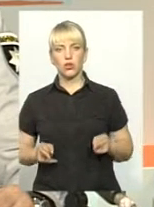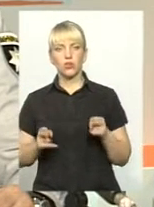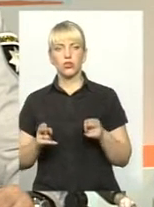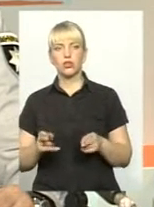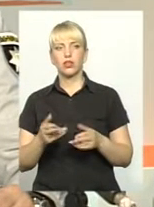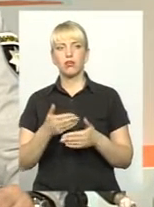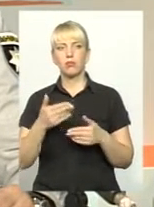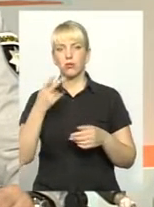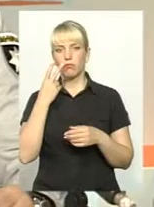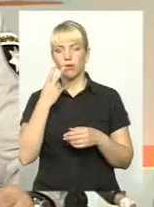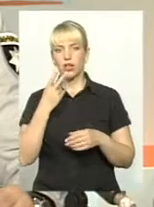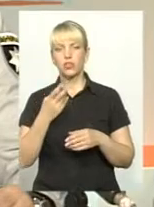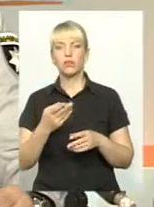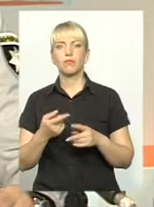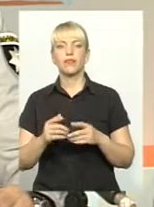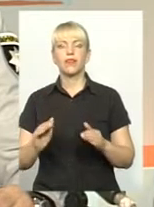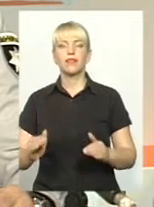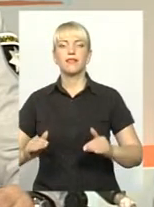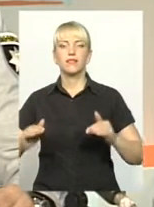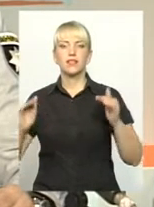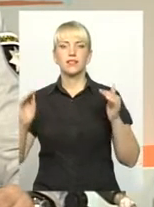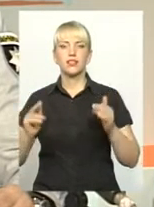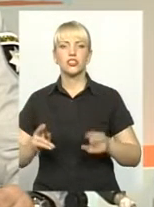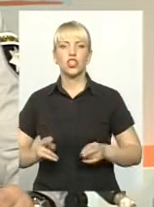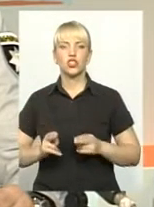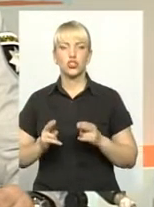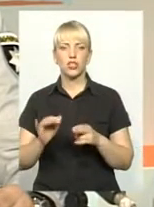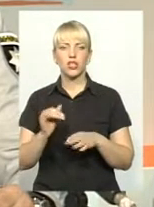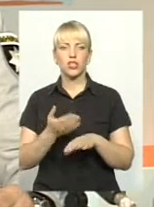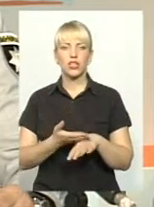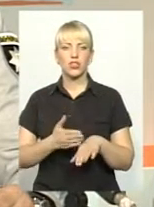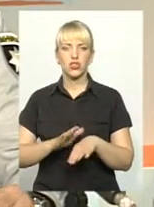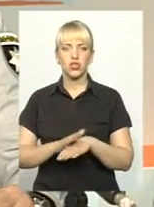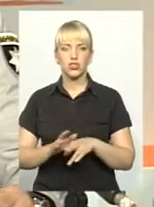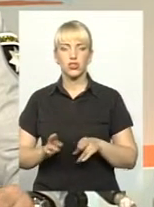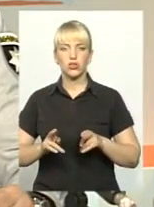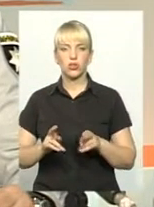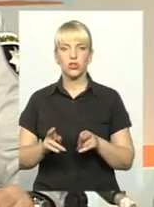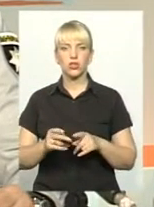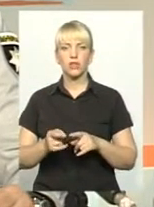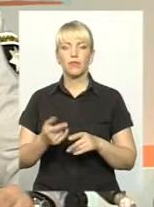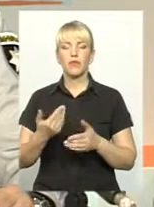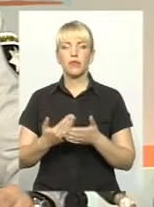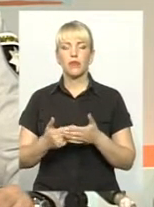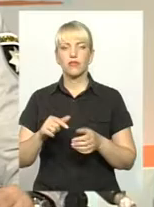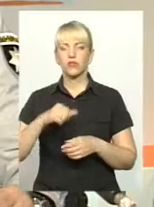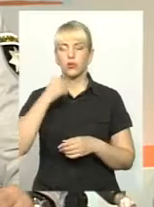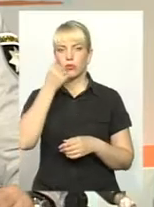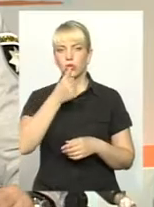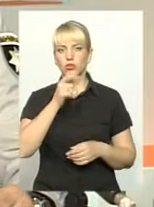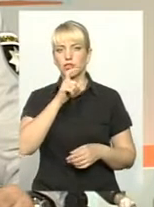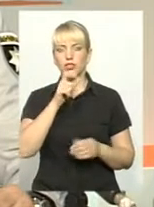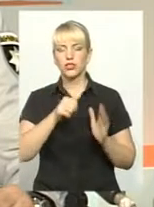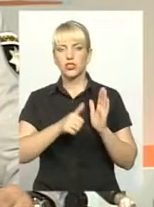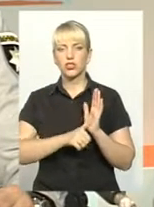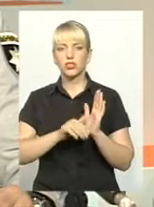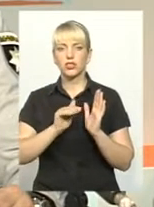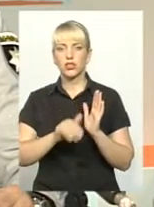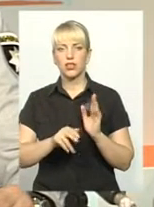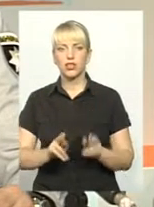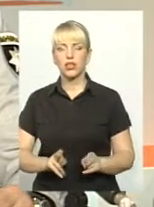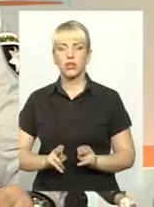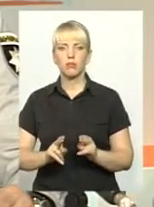ріст тяжких та особливо тяжких злочинів. В структурі злочинності, для прикладу, в цьому році із 6 тисяч